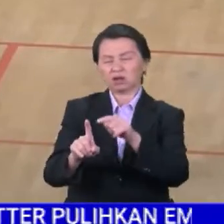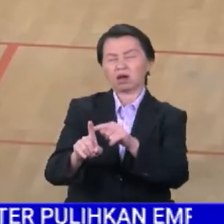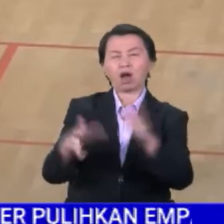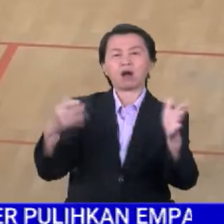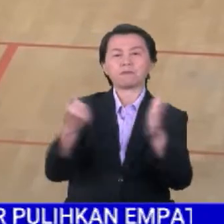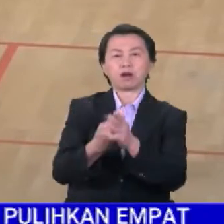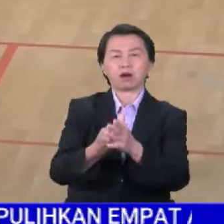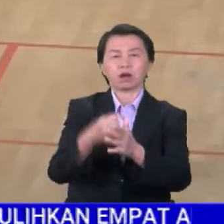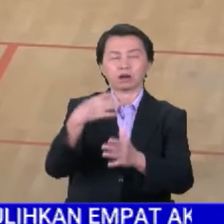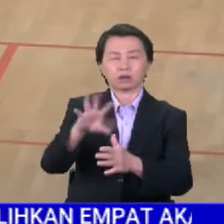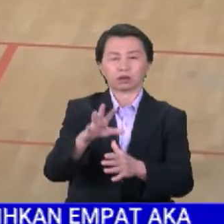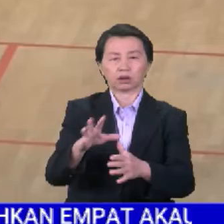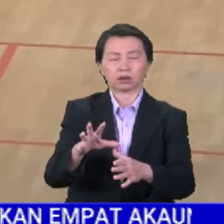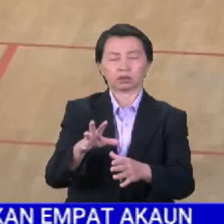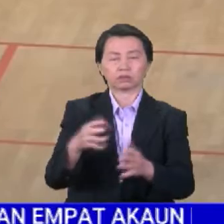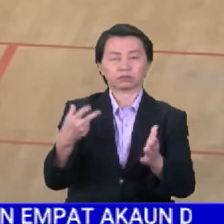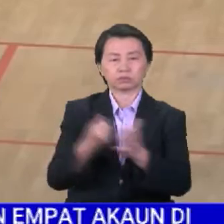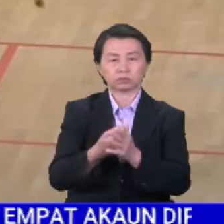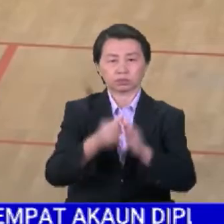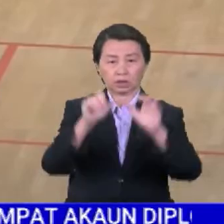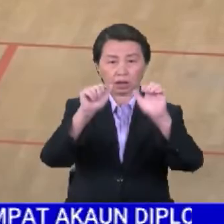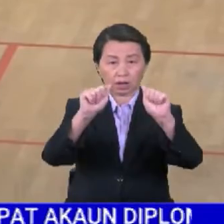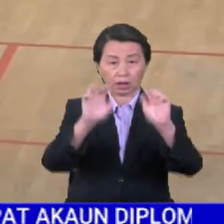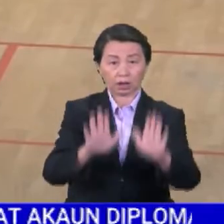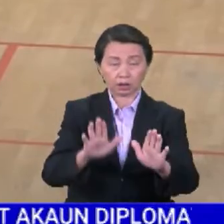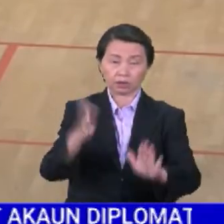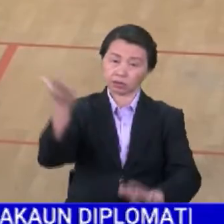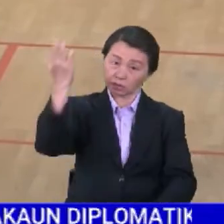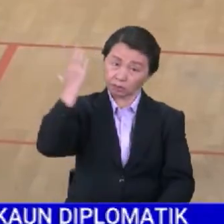kecelakaan selepas terlibat di kemalangan ah lalu the lounge